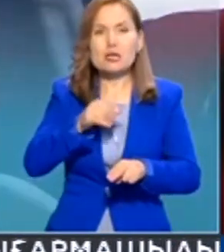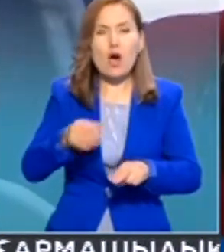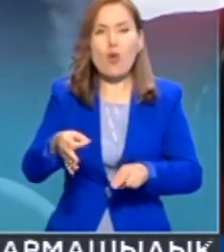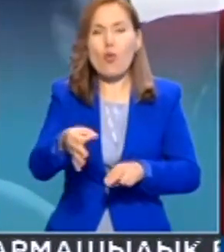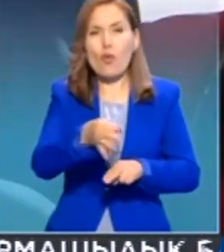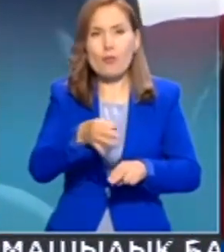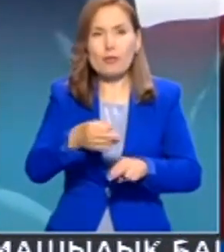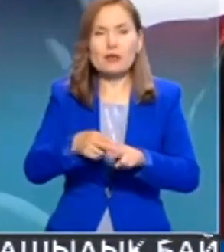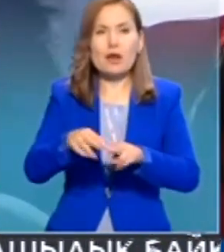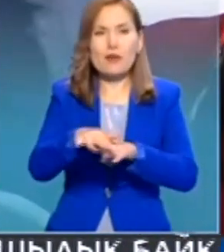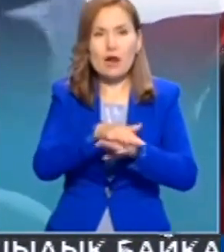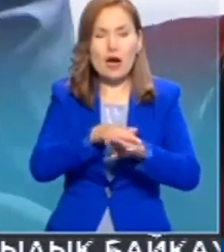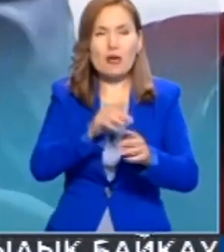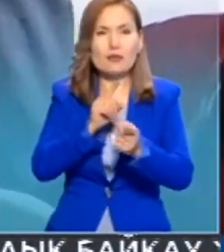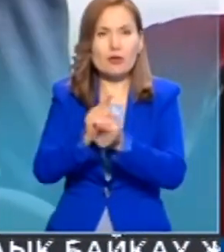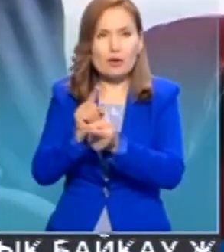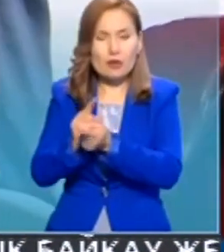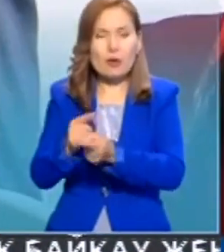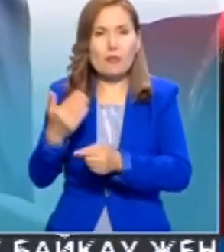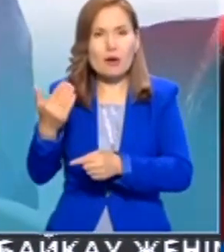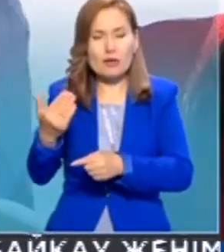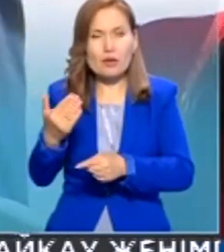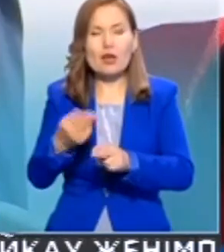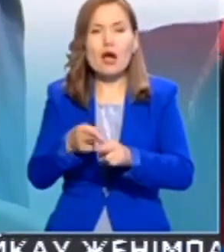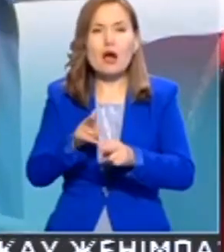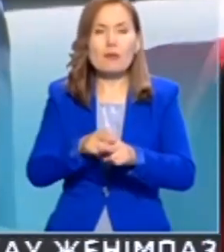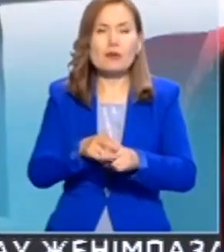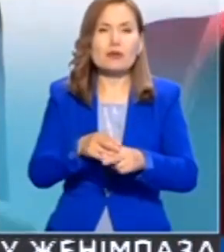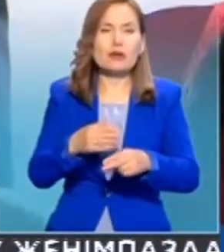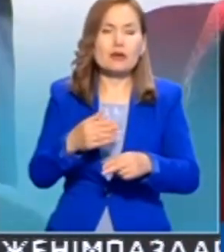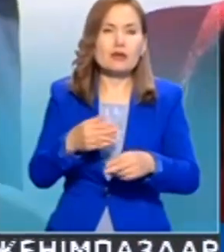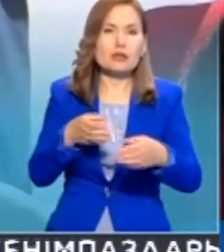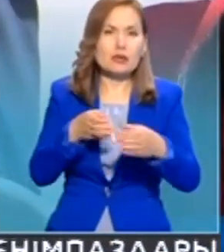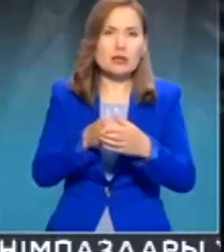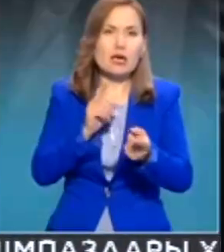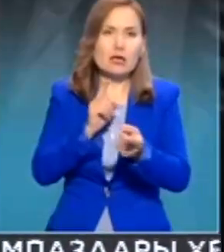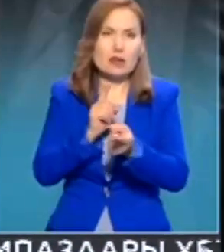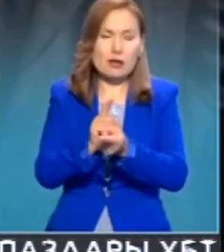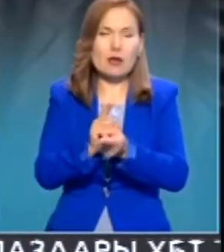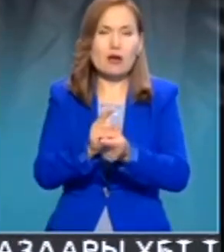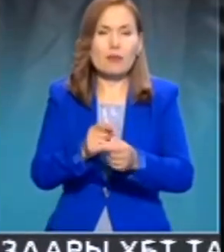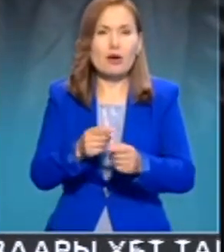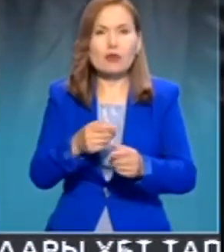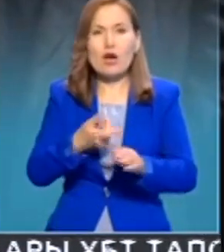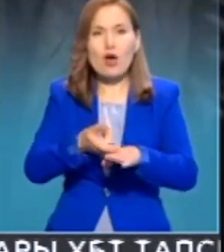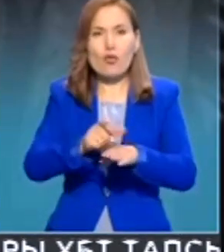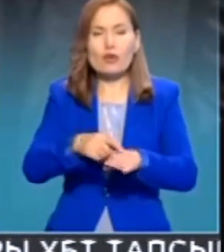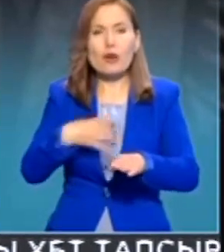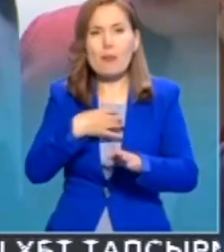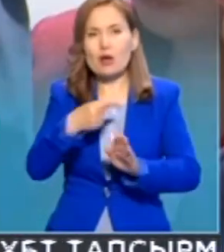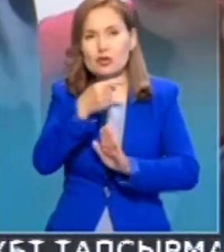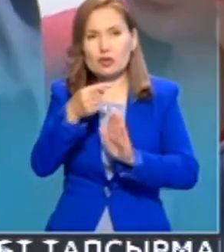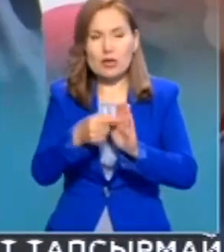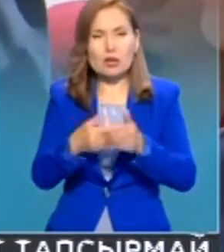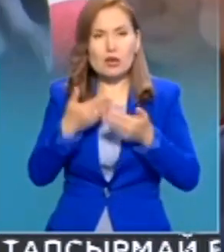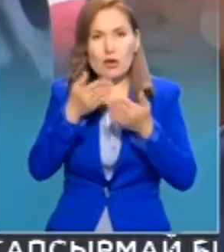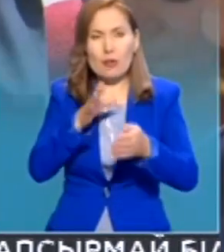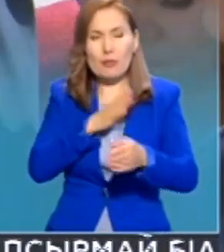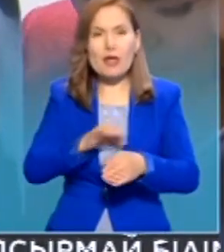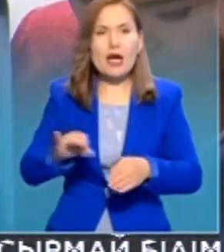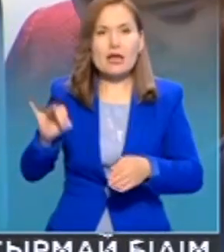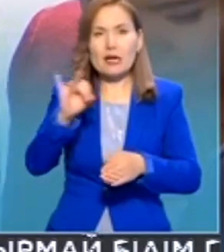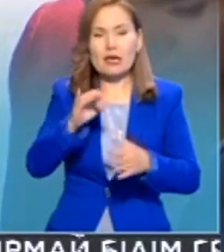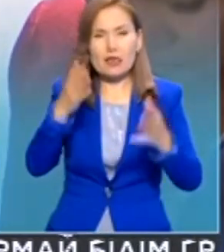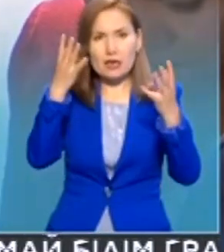осы ауылдарды, аудандарды аралап жүрміз. Жақсы қабылдап, енді маңызды сұрақтар қойып жатыр. Осындай тарихи шешуші